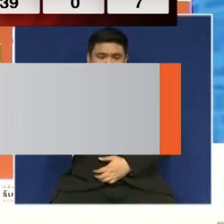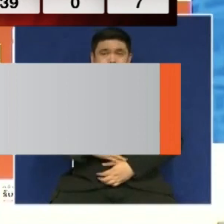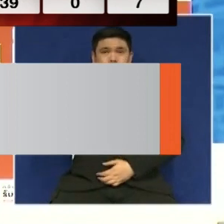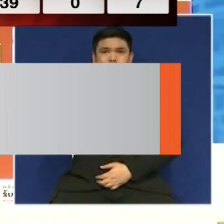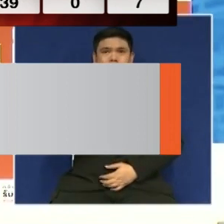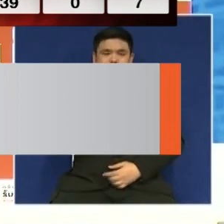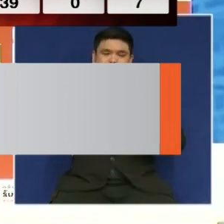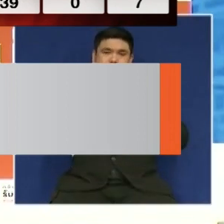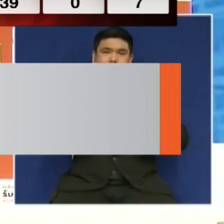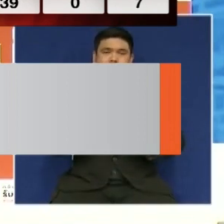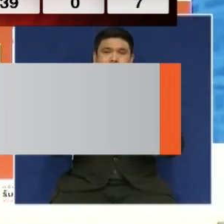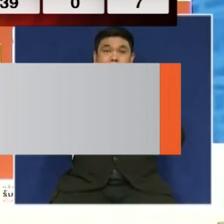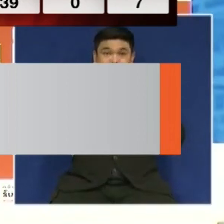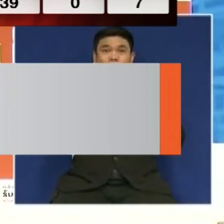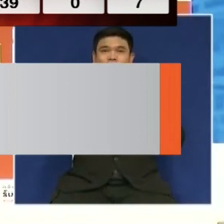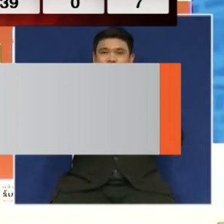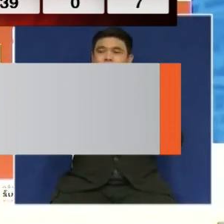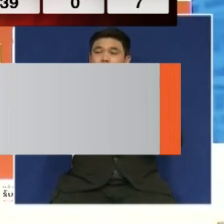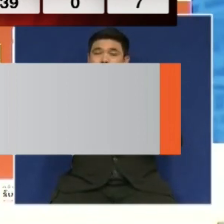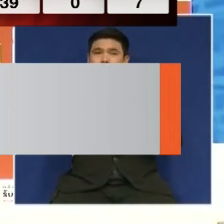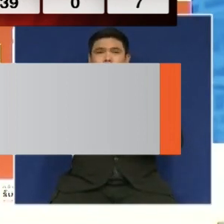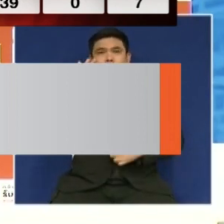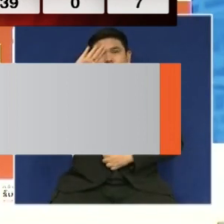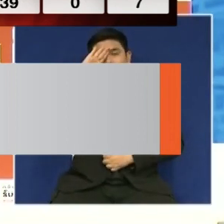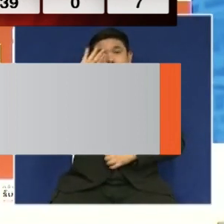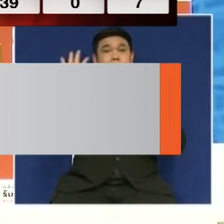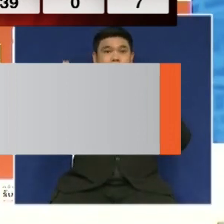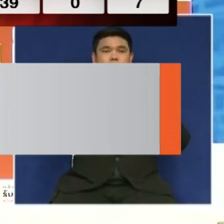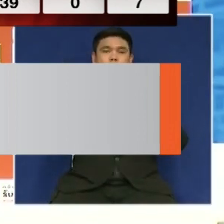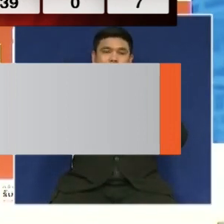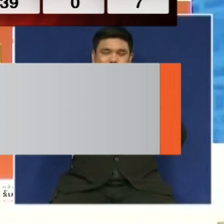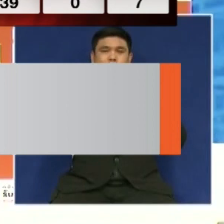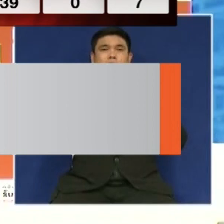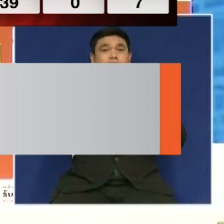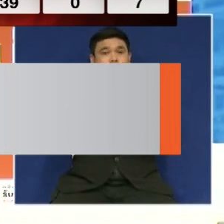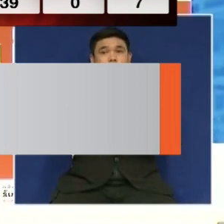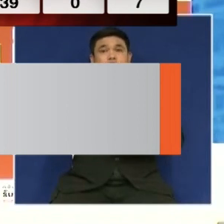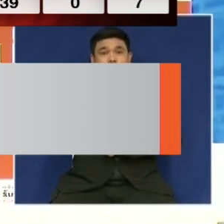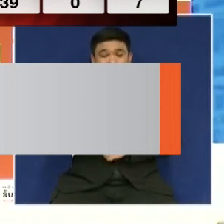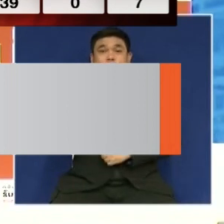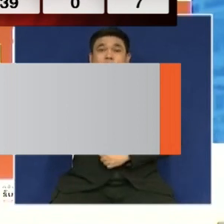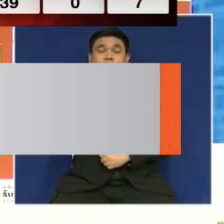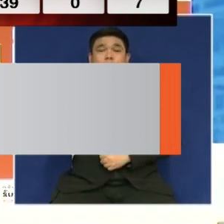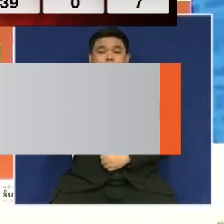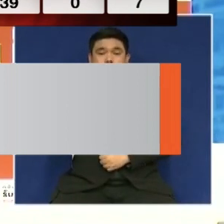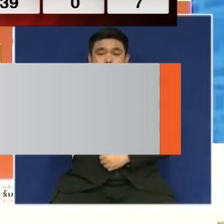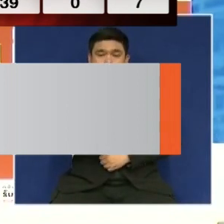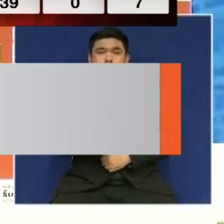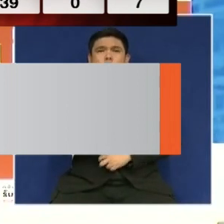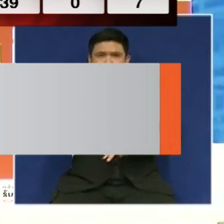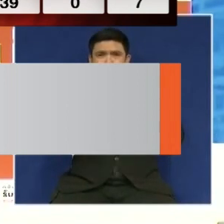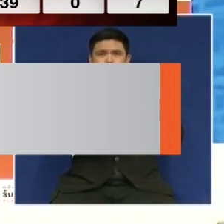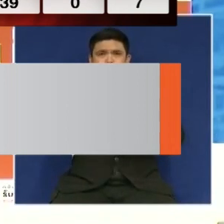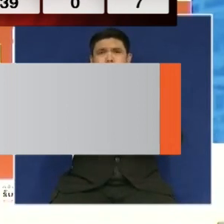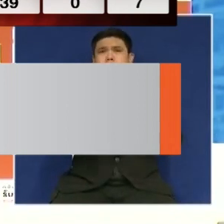แล้วก็สุขภาพแข็งแรงนะครับสำหรับคนที่ยังไม่ป่วยนะครับและไม่ติดเชื้อนะครับระยะนี้ก็จะมีการตรวจเพิ่มเติ